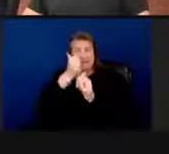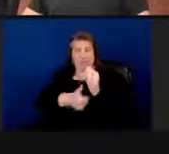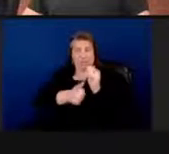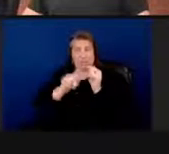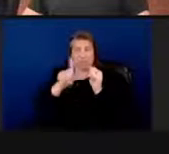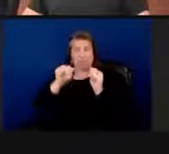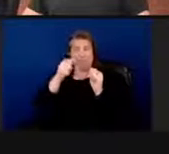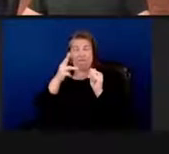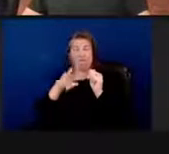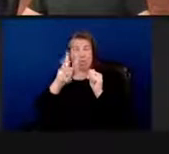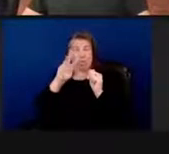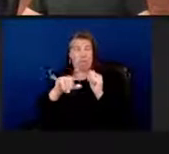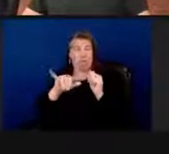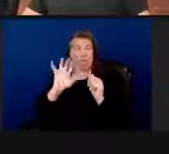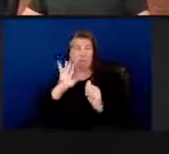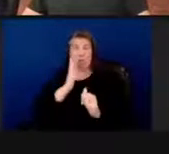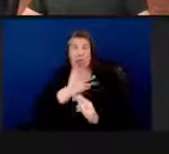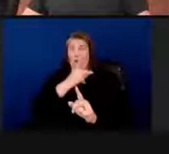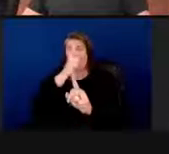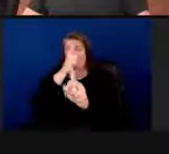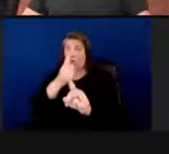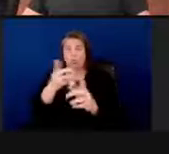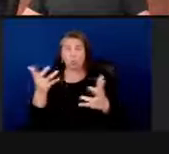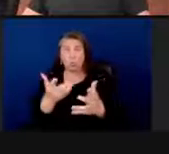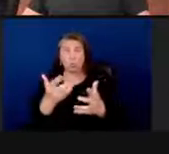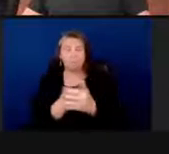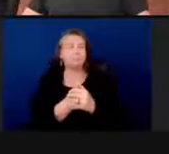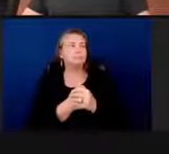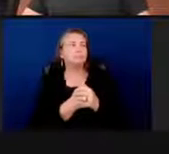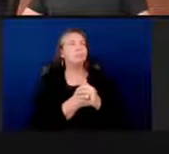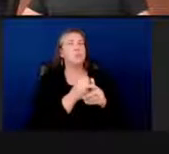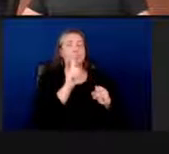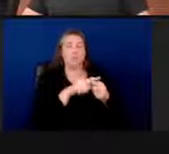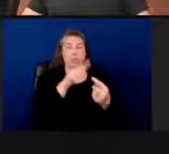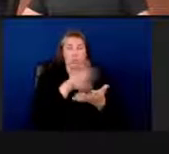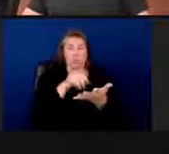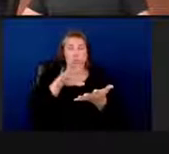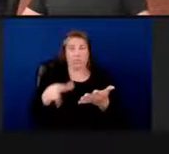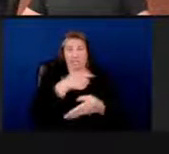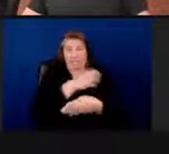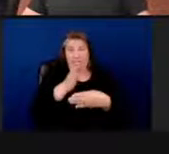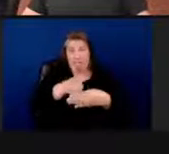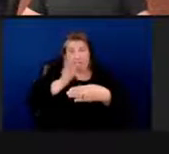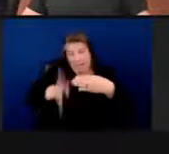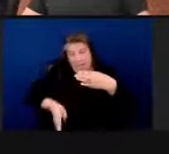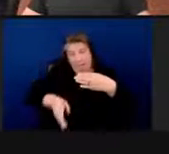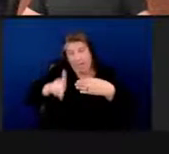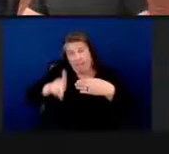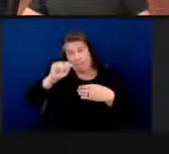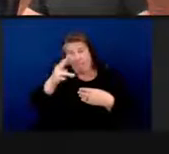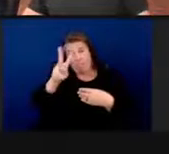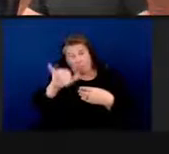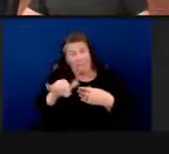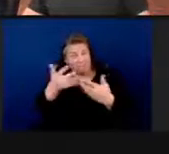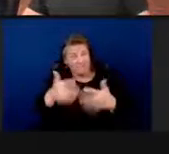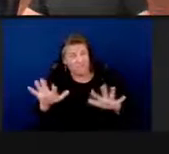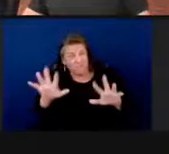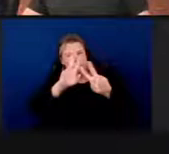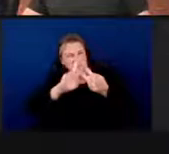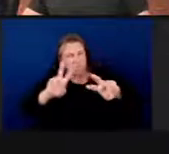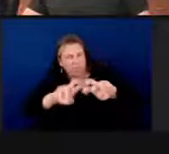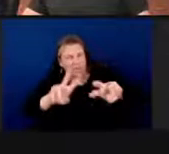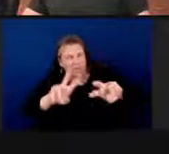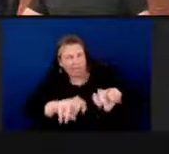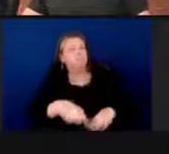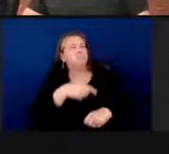وفقا للدروس المتخصصة، وهدفنا هو أنه عندما يستكمل أحد الطلاب هذا المسار